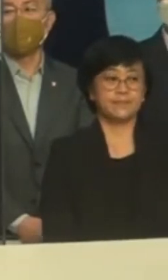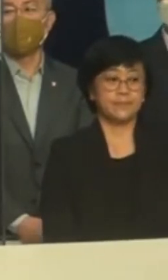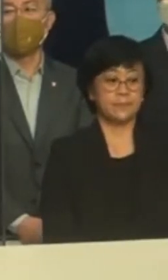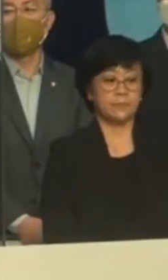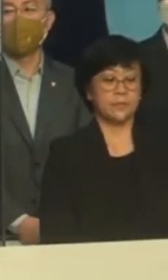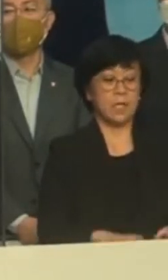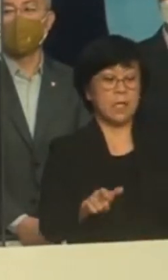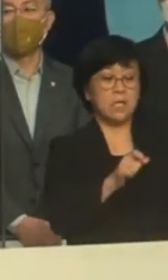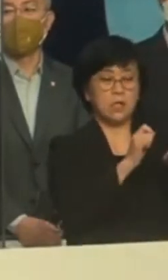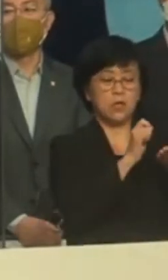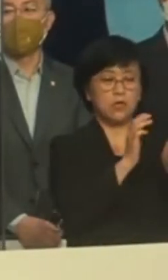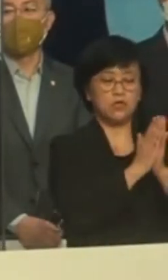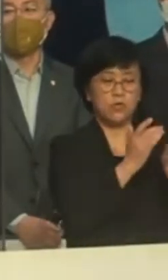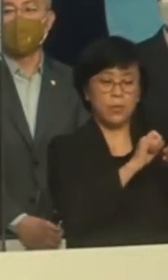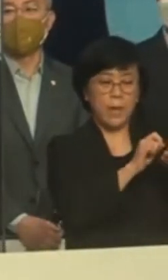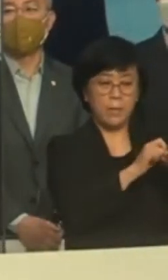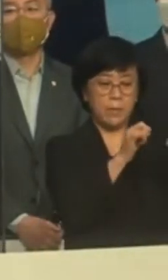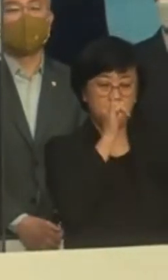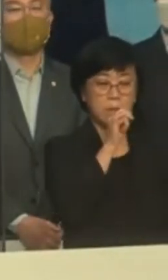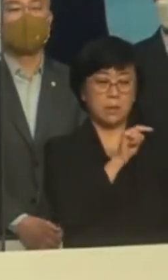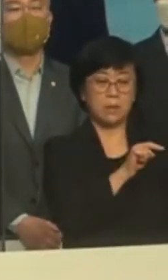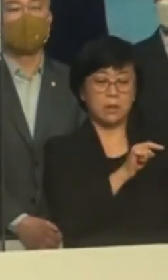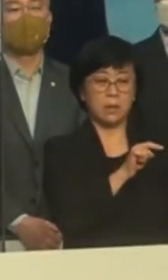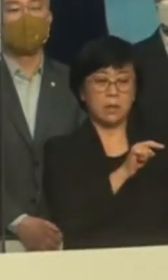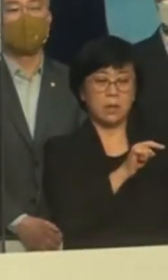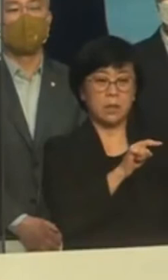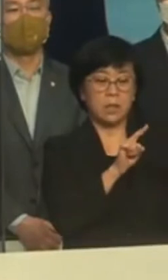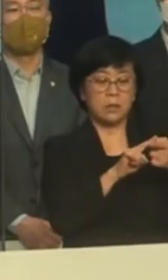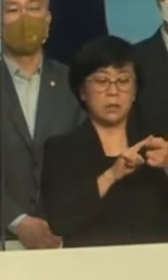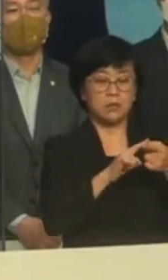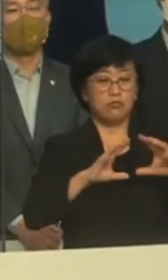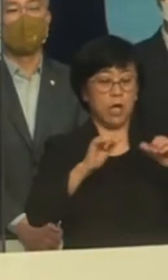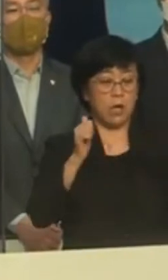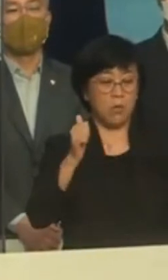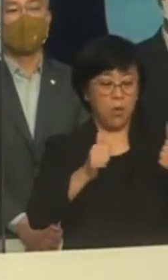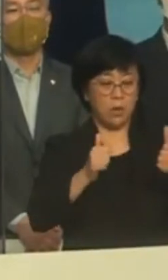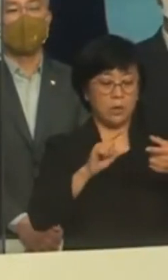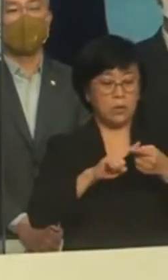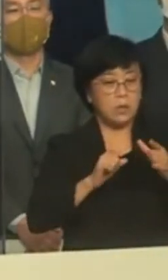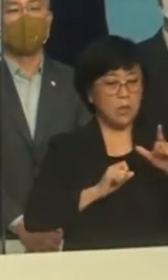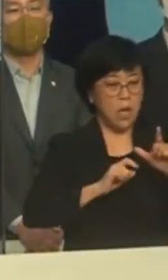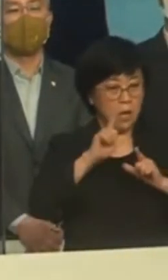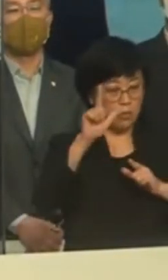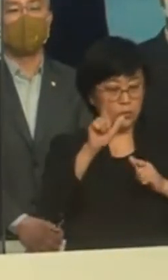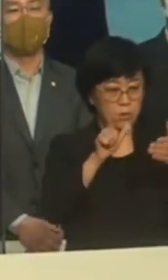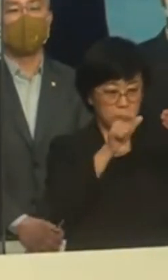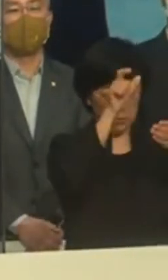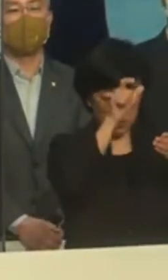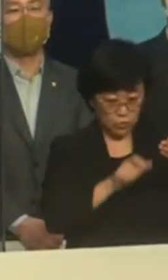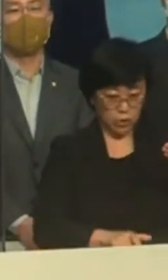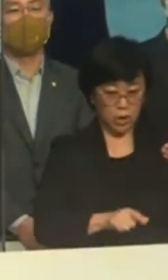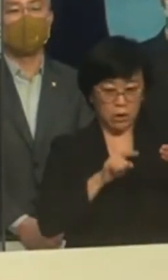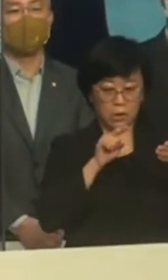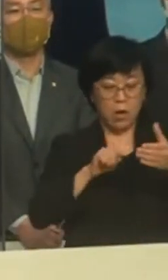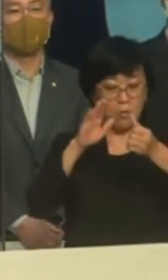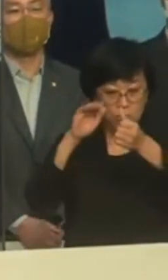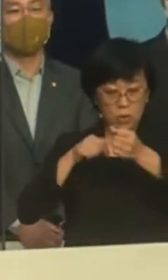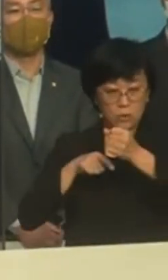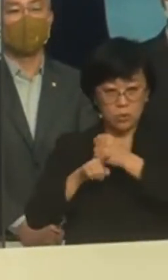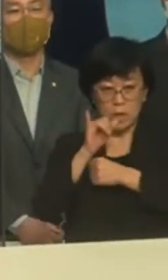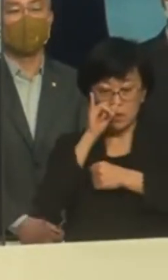김영환 업무수첩에 적혀 있는 의원들 상당수가 내사내진 수사를 받았고 그 중에